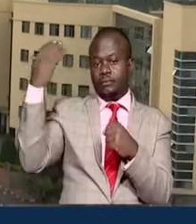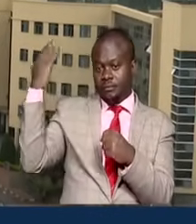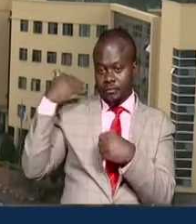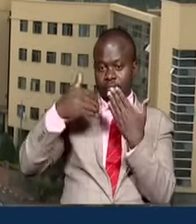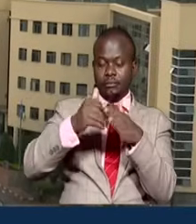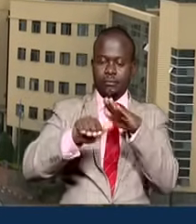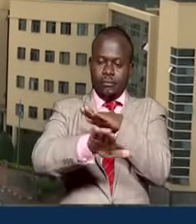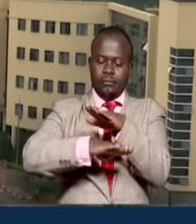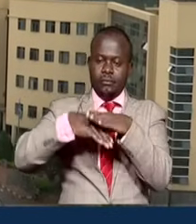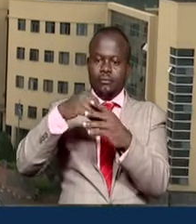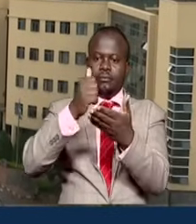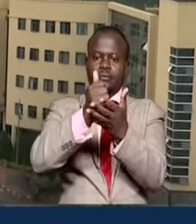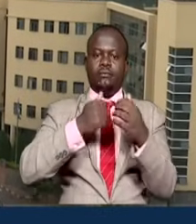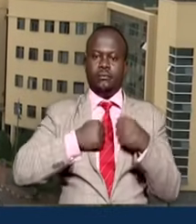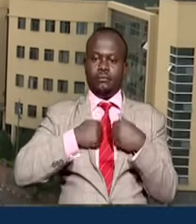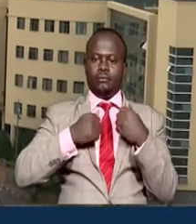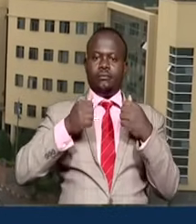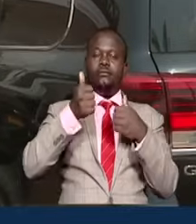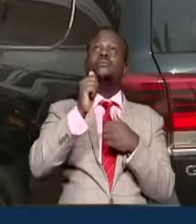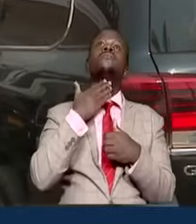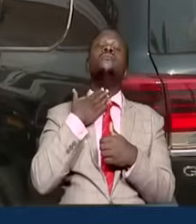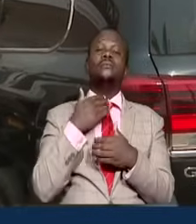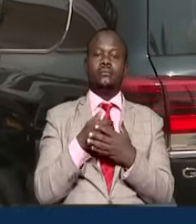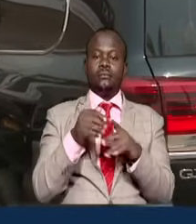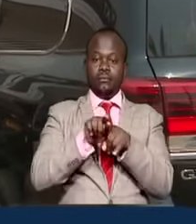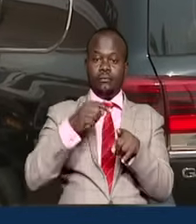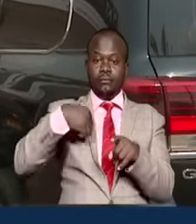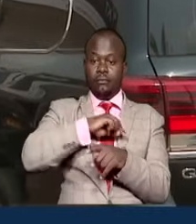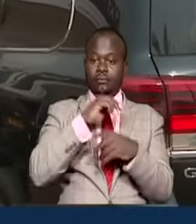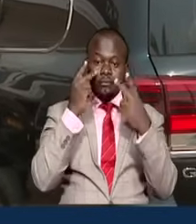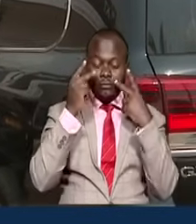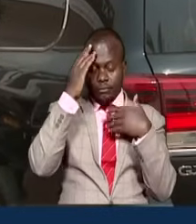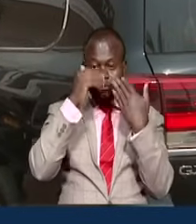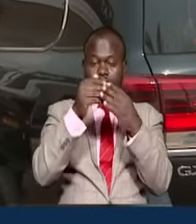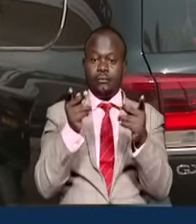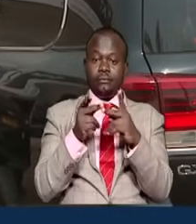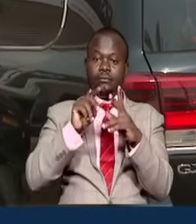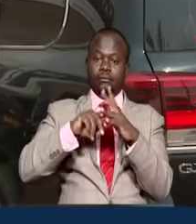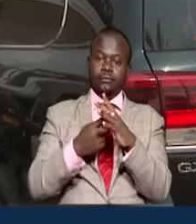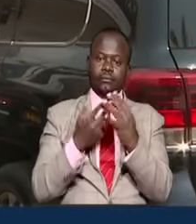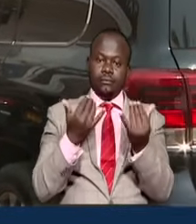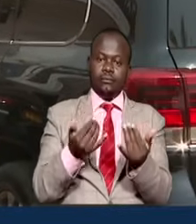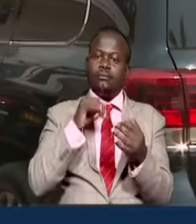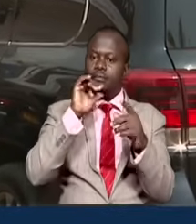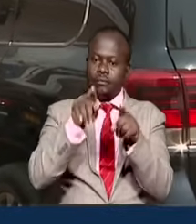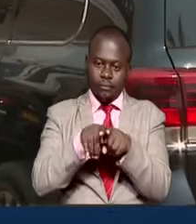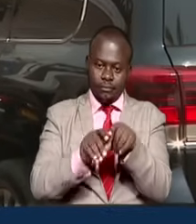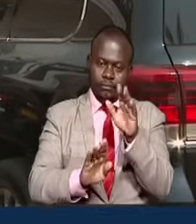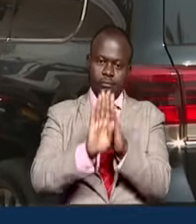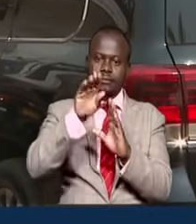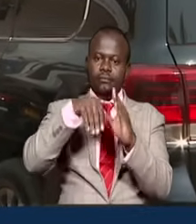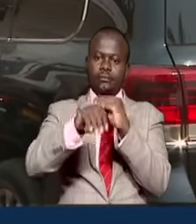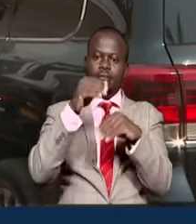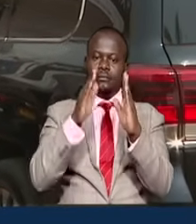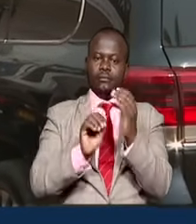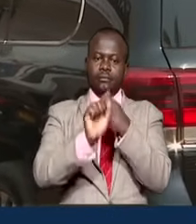ariwo shingiro mu kugeza abanyarwanda ku Rwanda bifuza. Nayo ndabibona kuko aho natangiye uyu munsi siho ndi. Iterambere mu bucuruzi